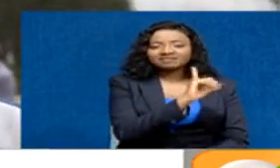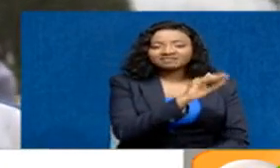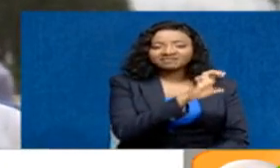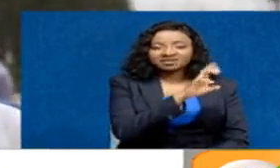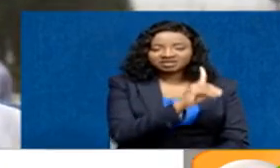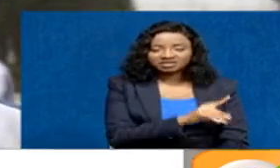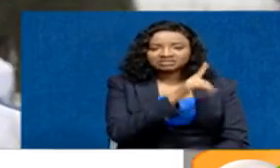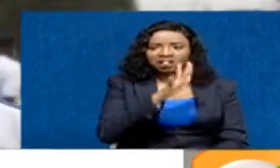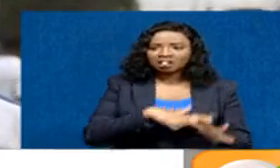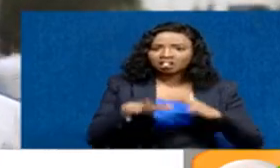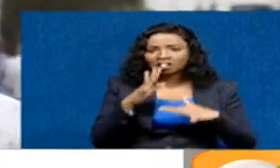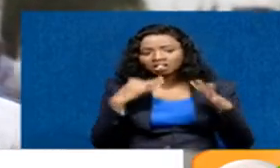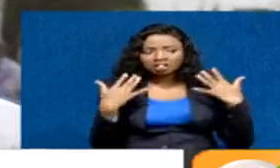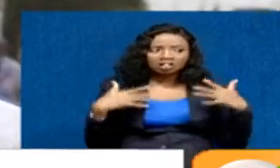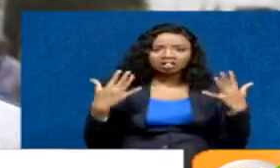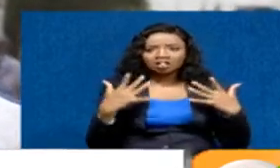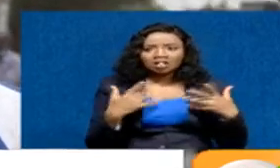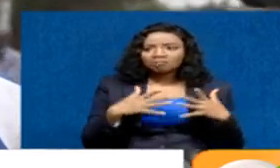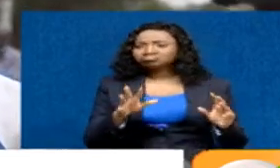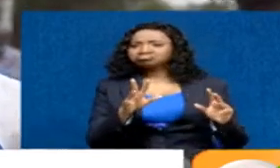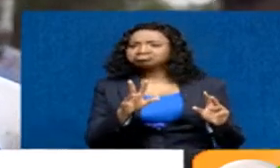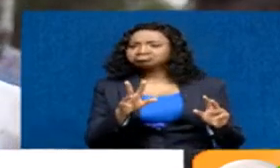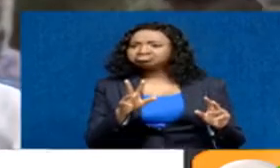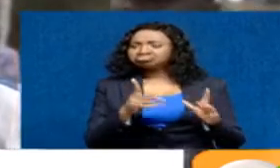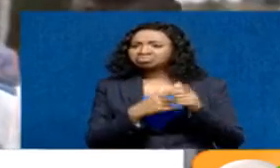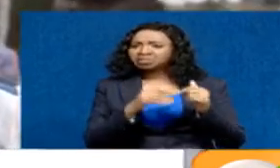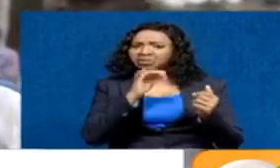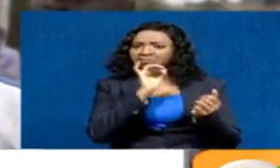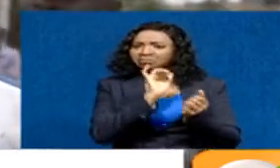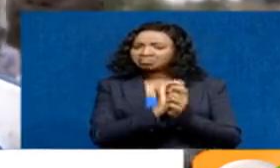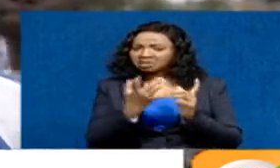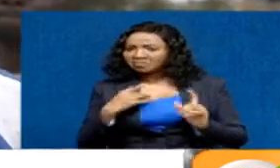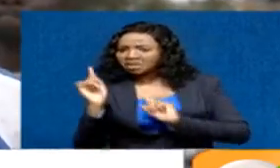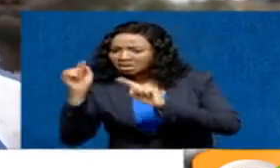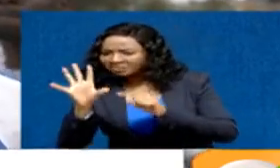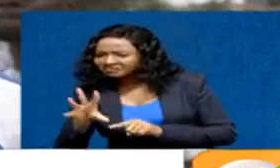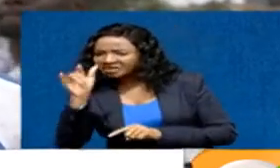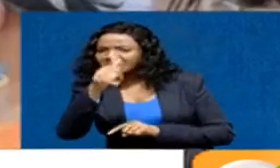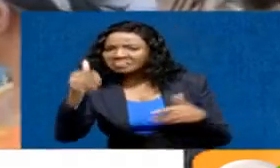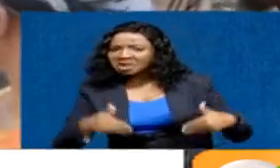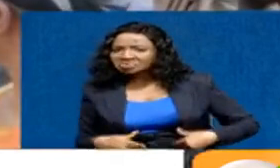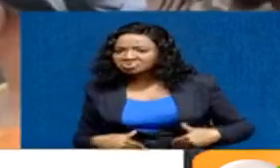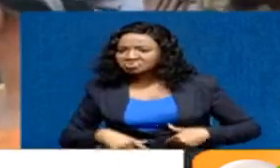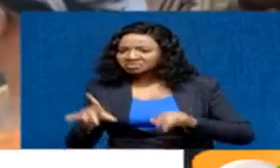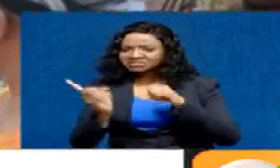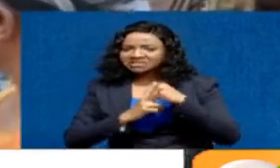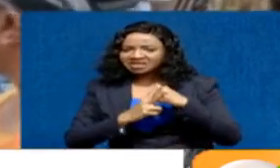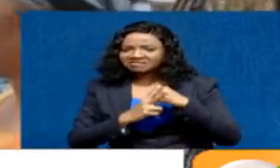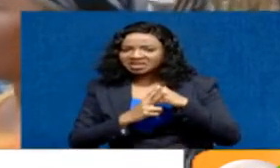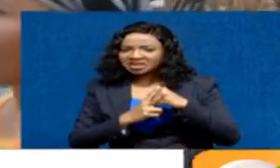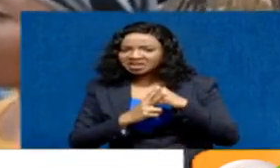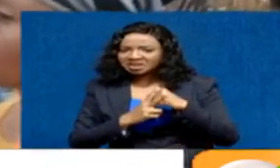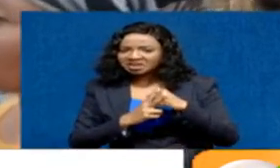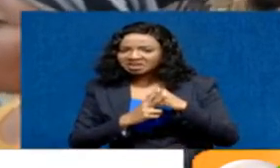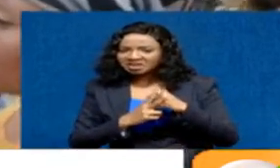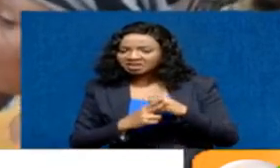wasiwasi. Vijana wale nimerudi kufika hapa Savanah, nikakuta vijana wengine wameketi chini hapa, wameketishwa chini, vijana kama 7 hivi.